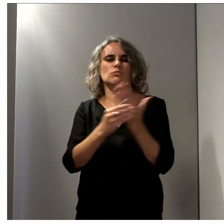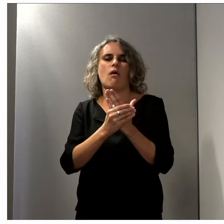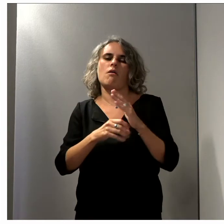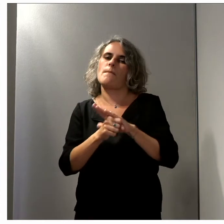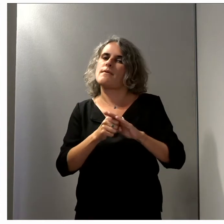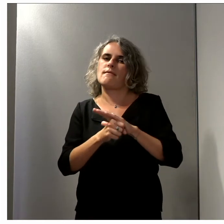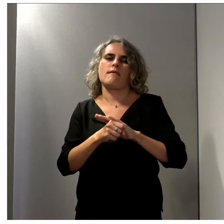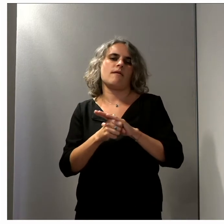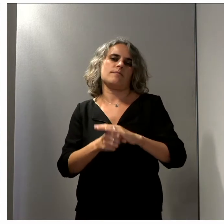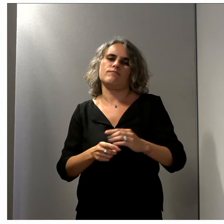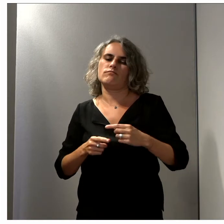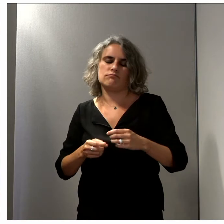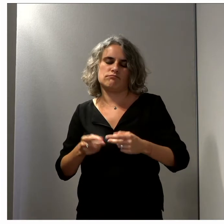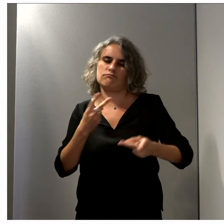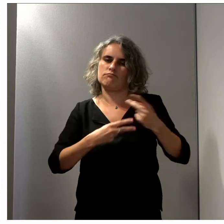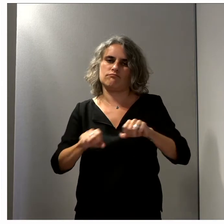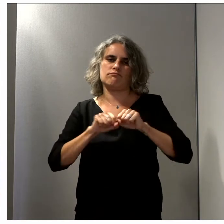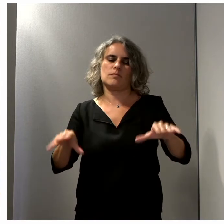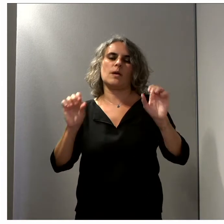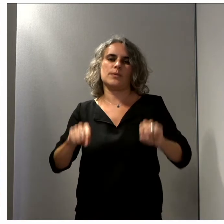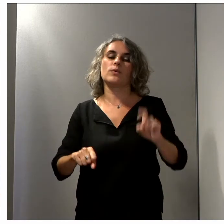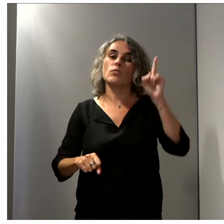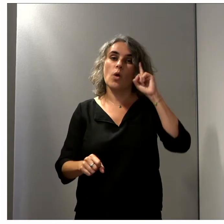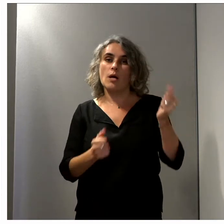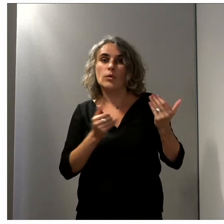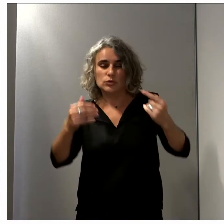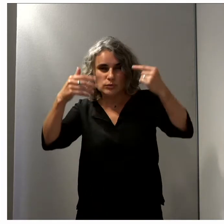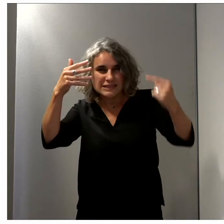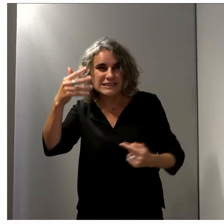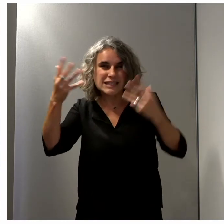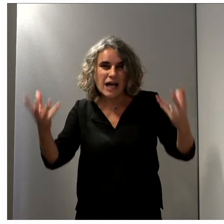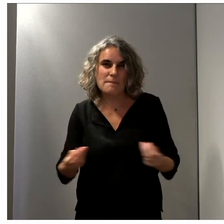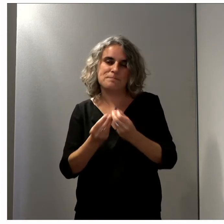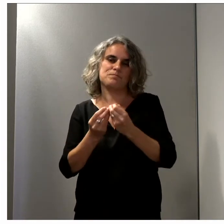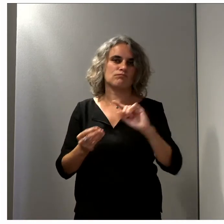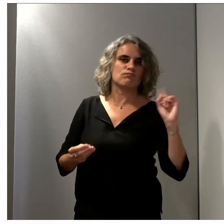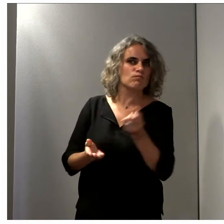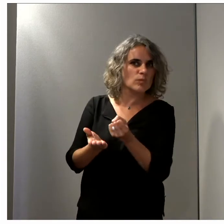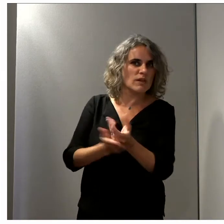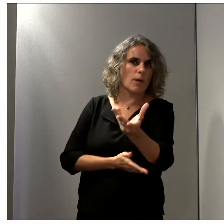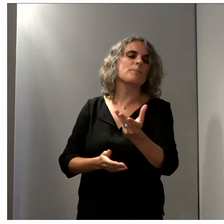et sera transmis pour présenter l'ensemble des propositions qui ont été exprimées lors de ces ateliers.